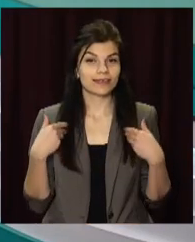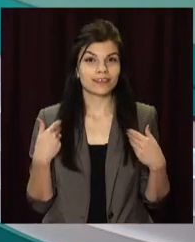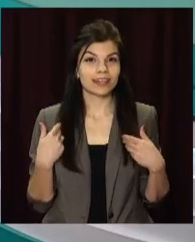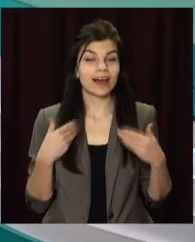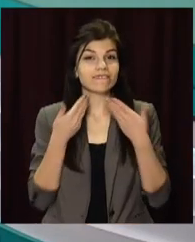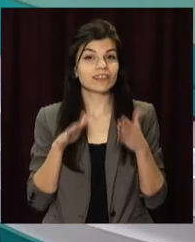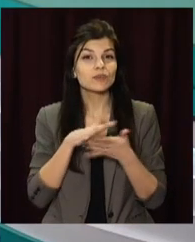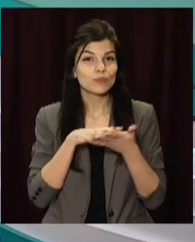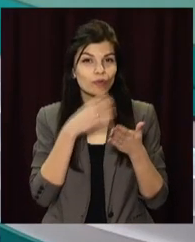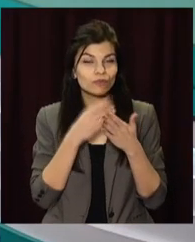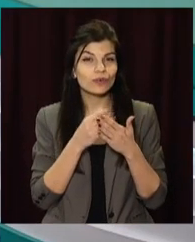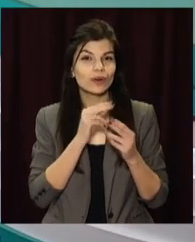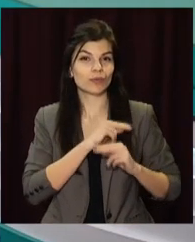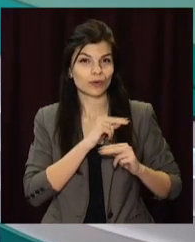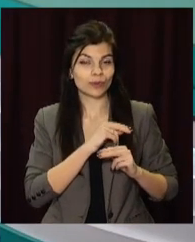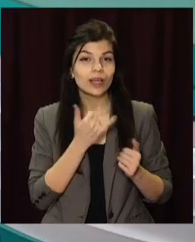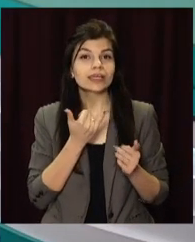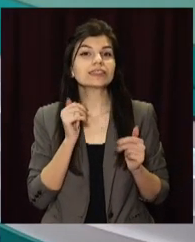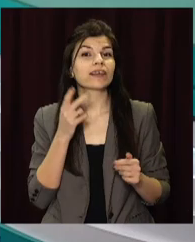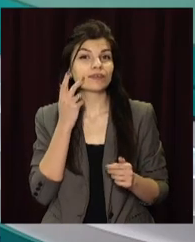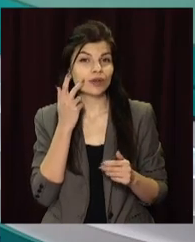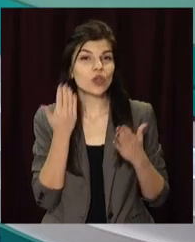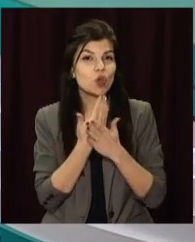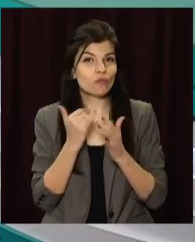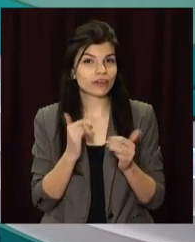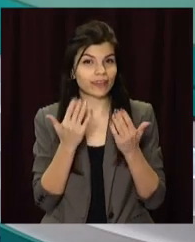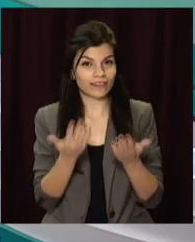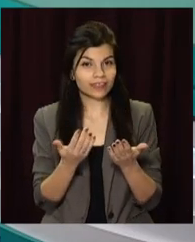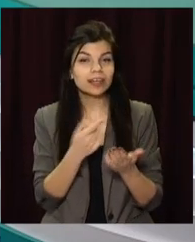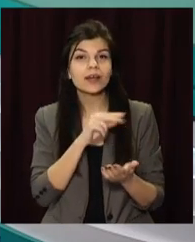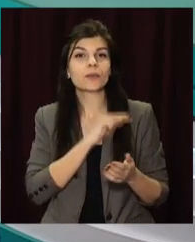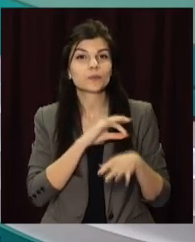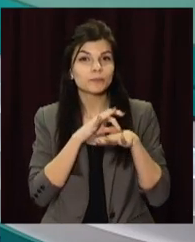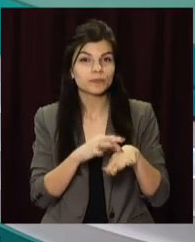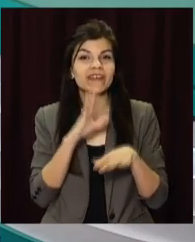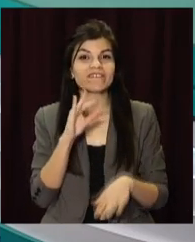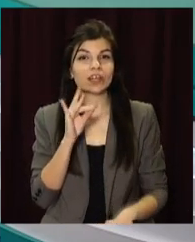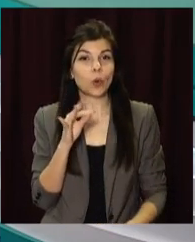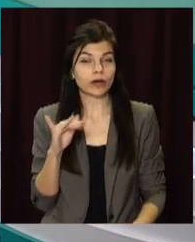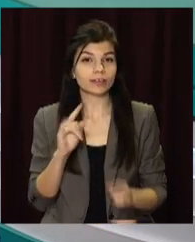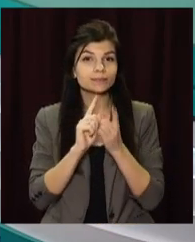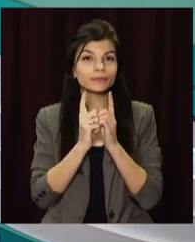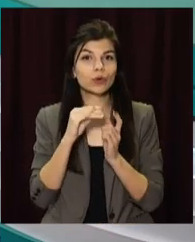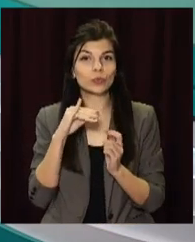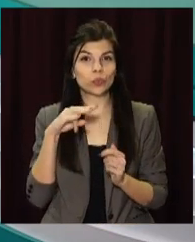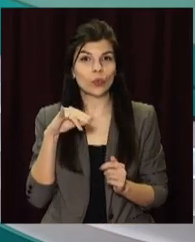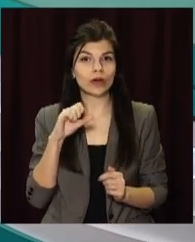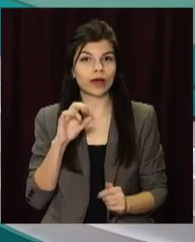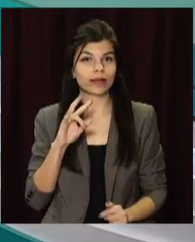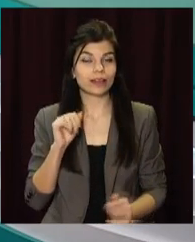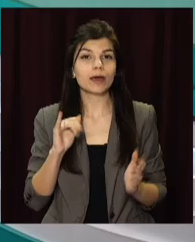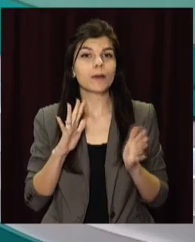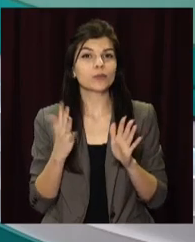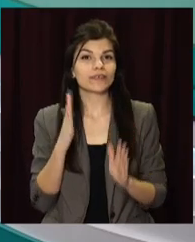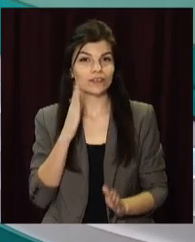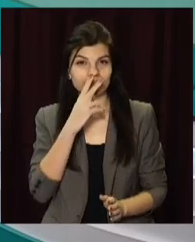Вітаю, відкритий продовжую свою роботу і зараз, як завжди, для вас новини. У студії працюють Вікторія Вахрушна та сурдоперекладачка Юліана Пуговкіна. І про